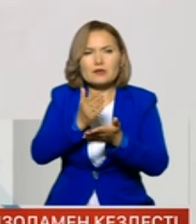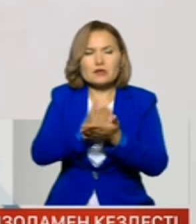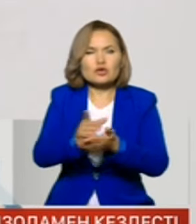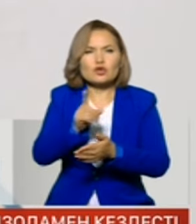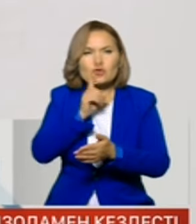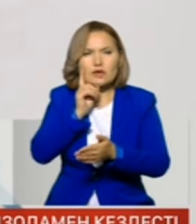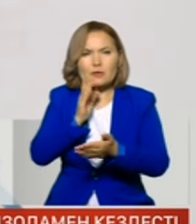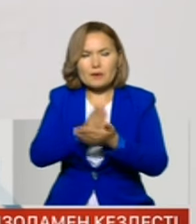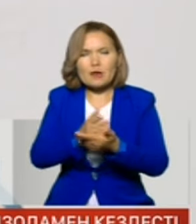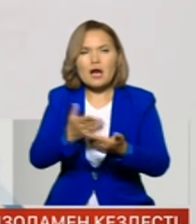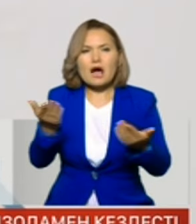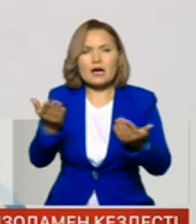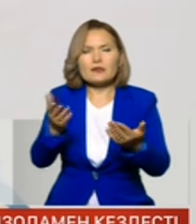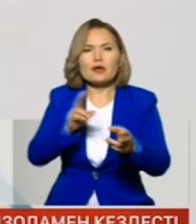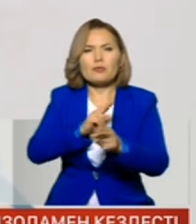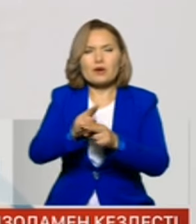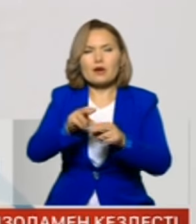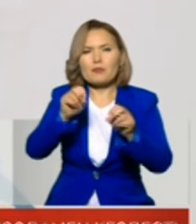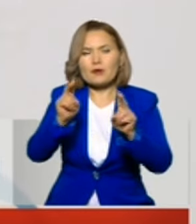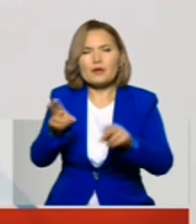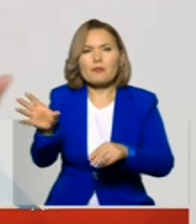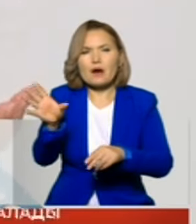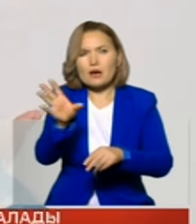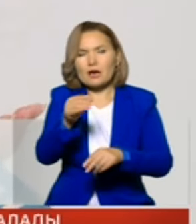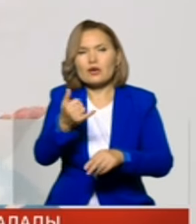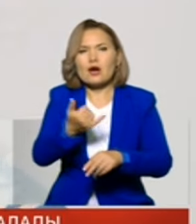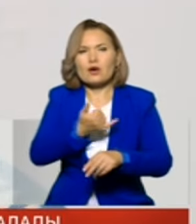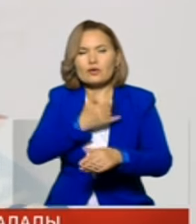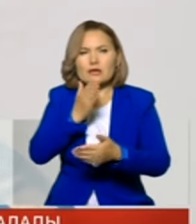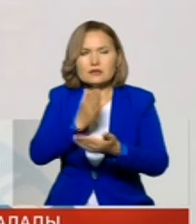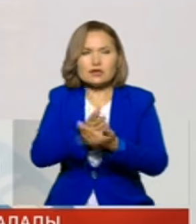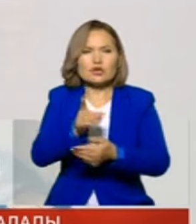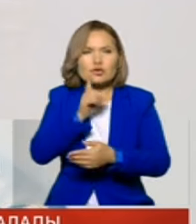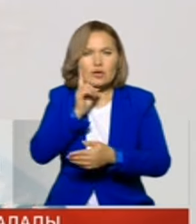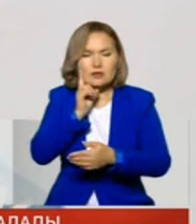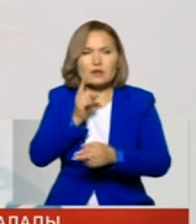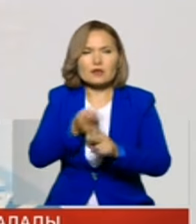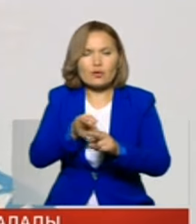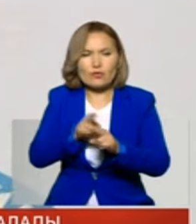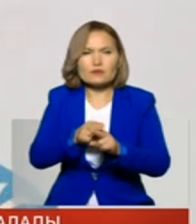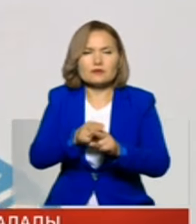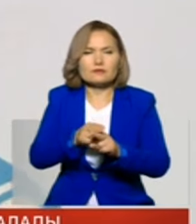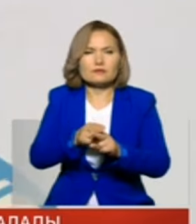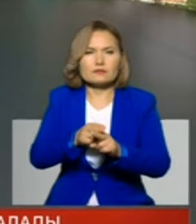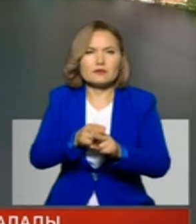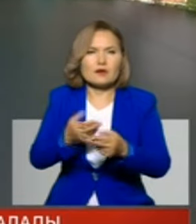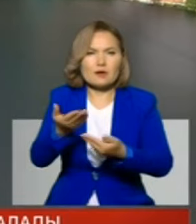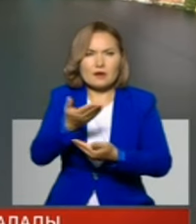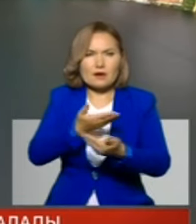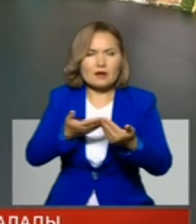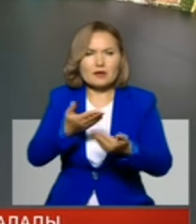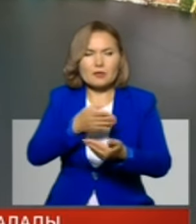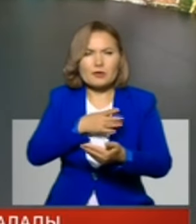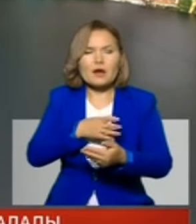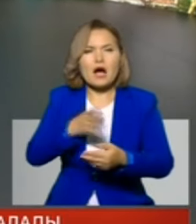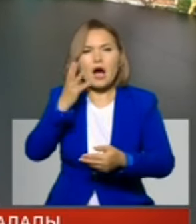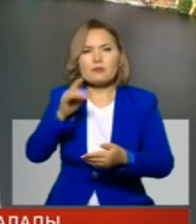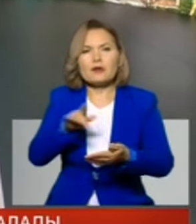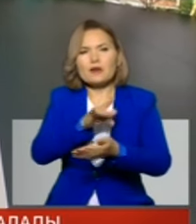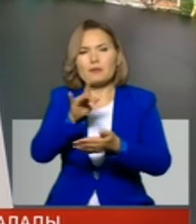компетенция, қандай білім, қандай компетенция керек, соның бәрін бүгін енді осы ортаға салып талқылаймыз. Өзге